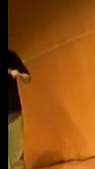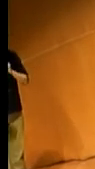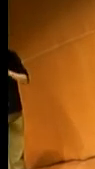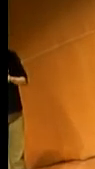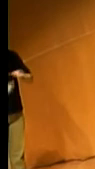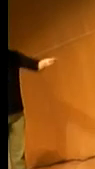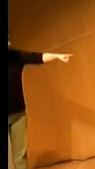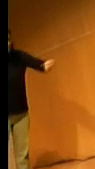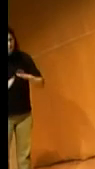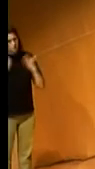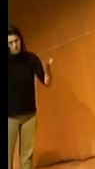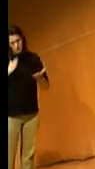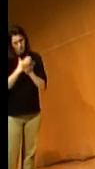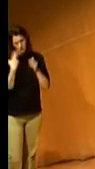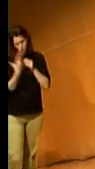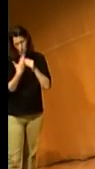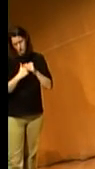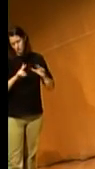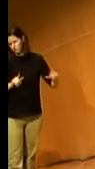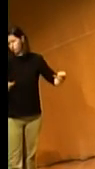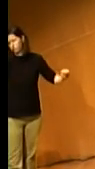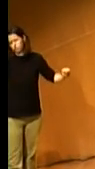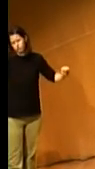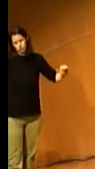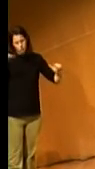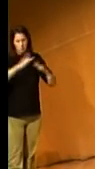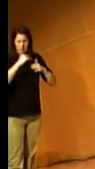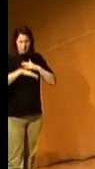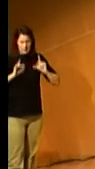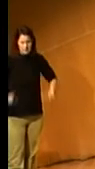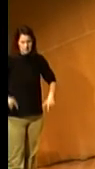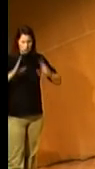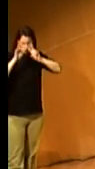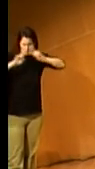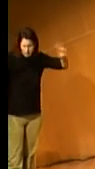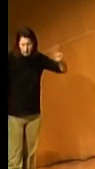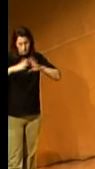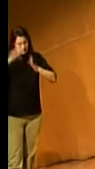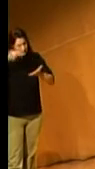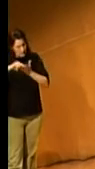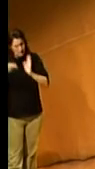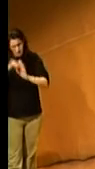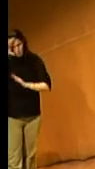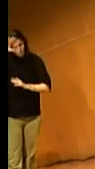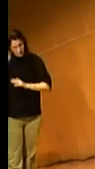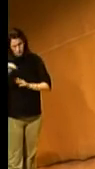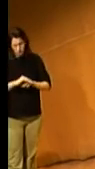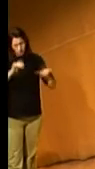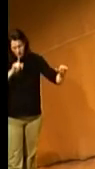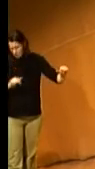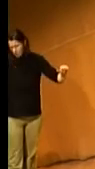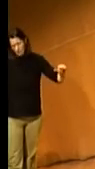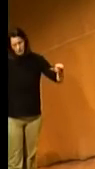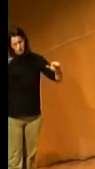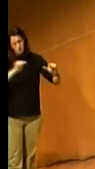créés maintenant dans beaucoup, beaucoup de lycées généraux, technologiques et professionnels. Oui, c'est vraiment... moi, j'ai mes